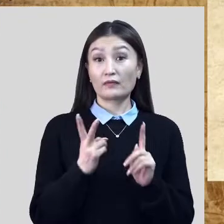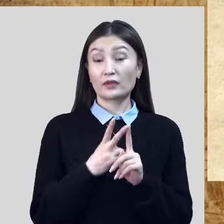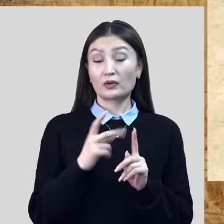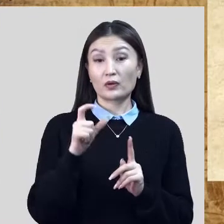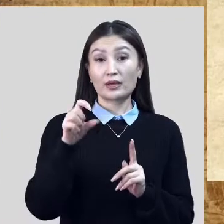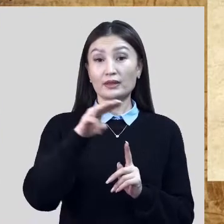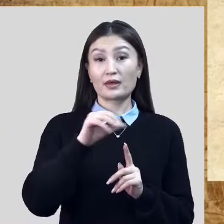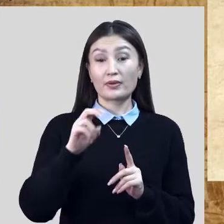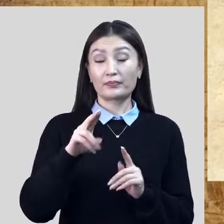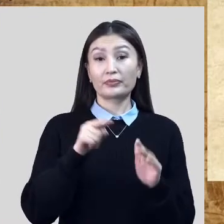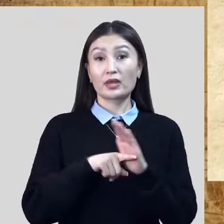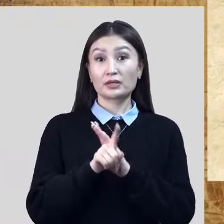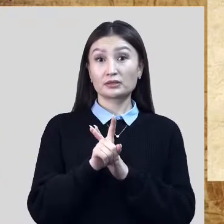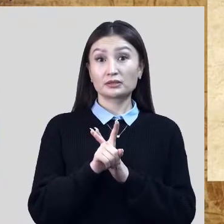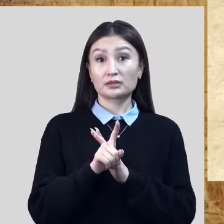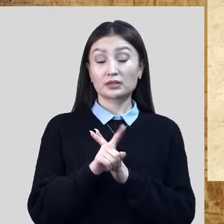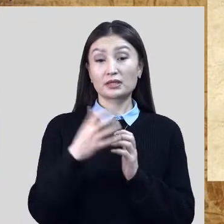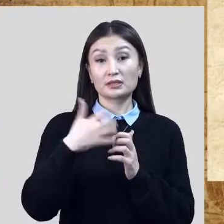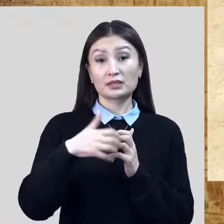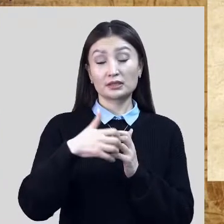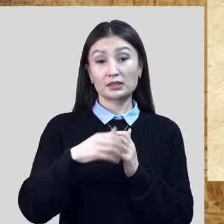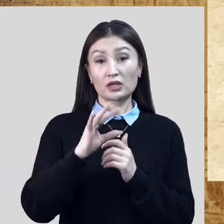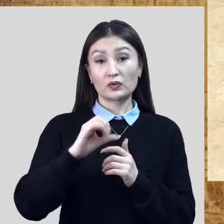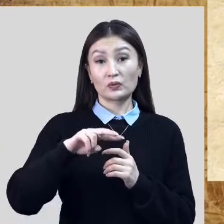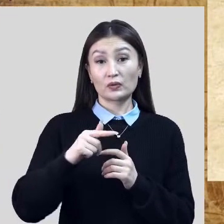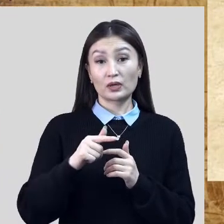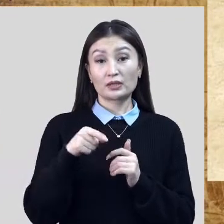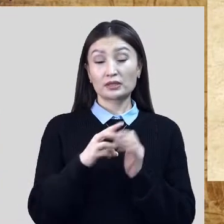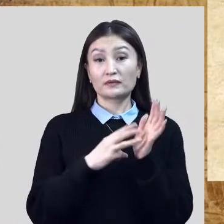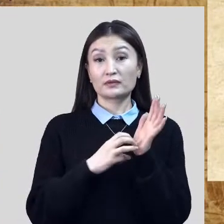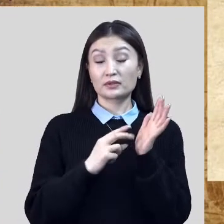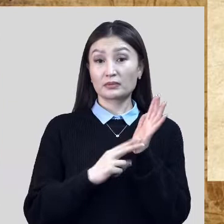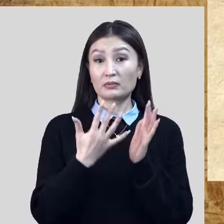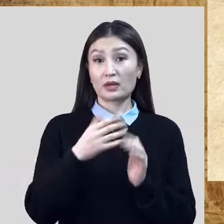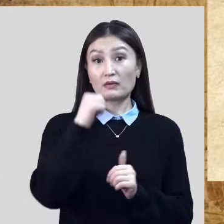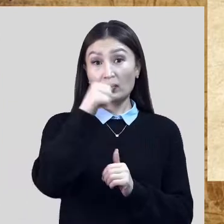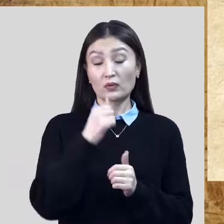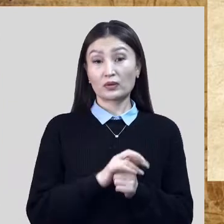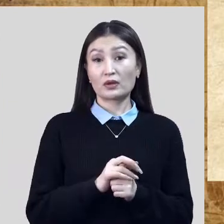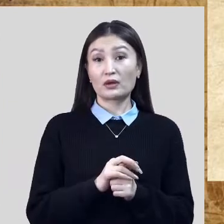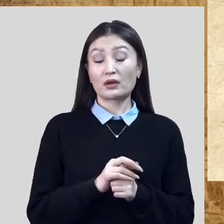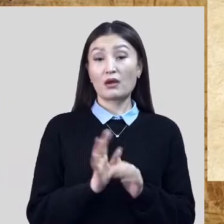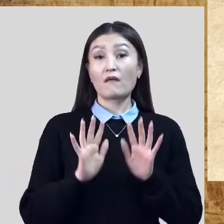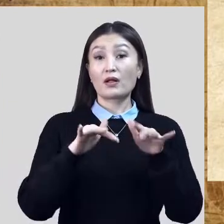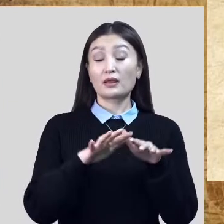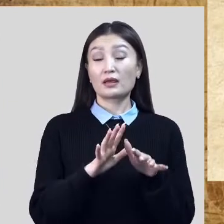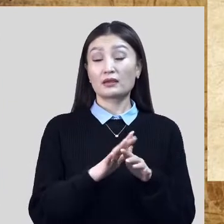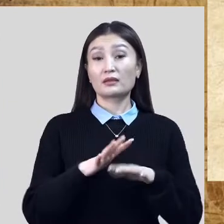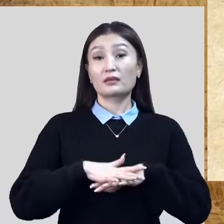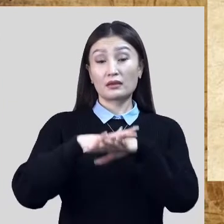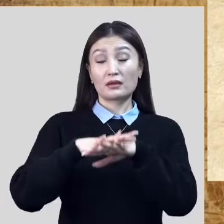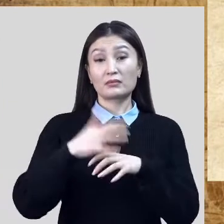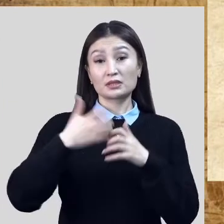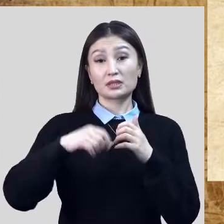Второй этап восстания начался в середине июля 1875 года волнениями среди